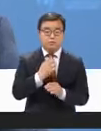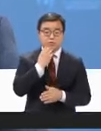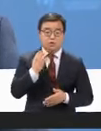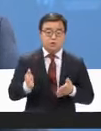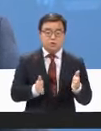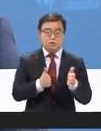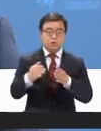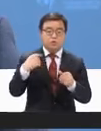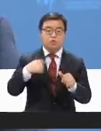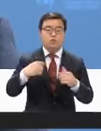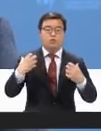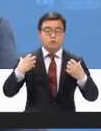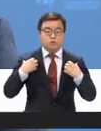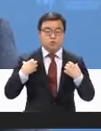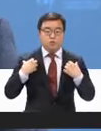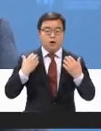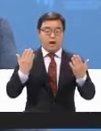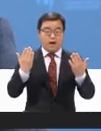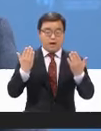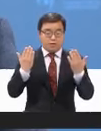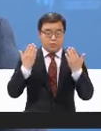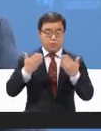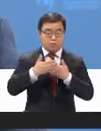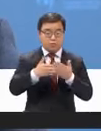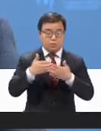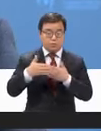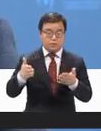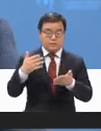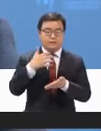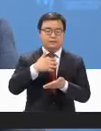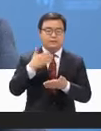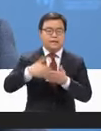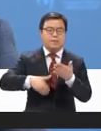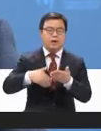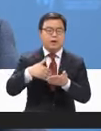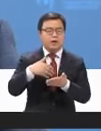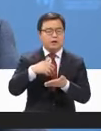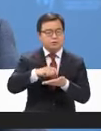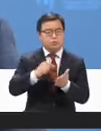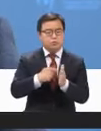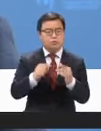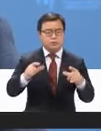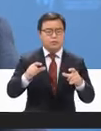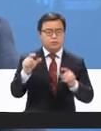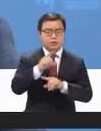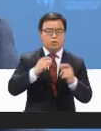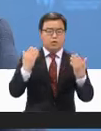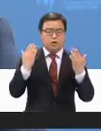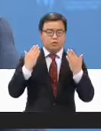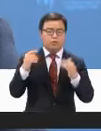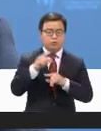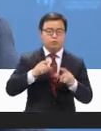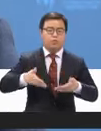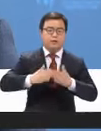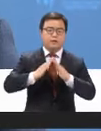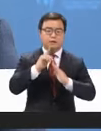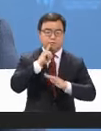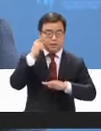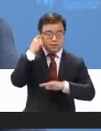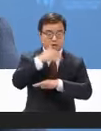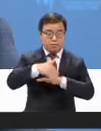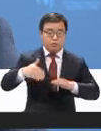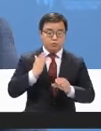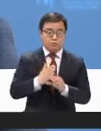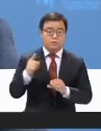경기교육청에서는 학교 교실이 남아도는 지역에 학교를 추가 설립하는 계획을 수립하였고, 이에 대해서 해당